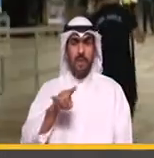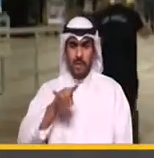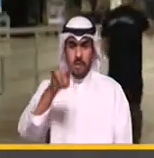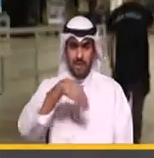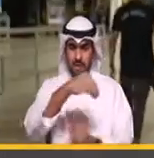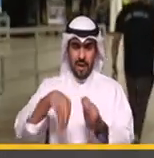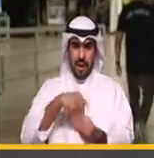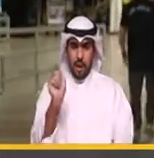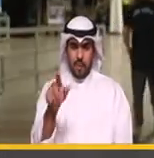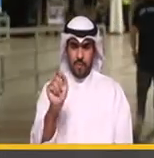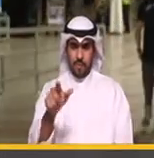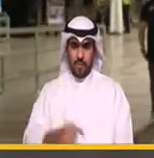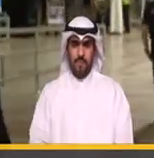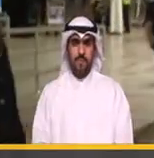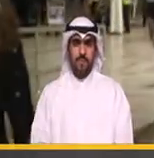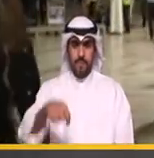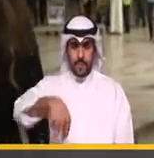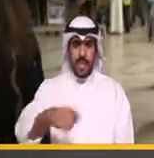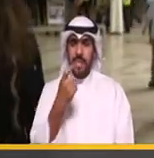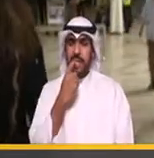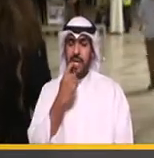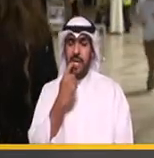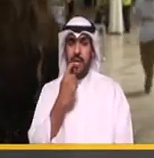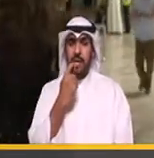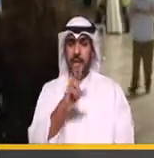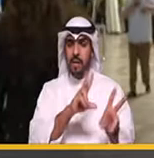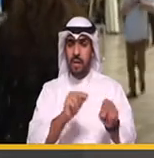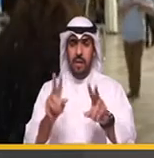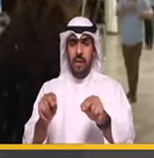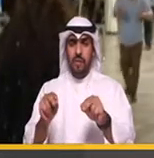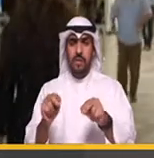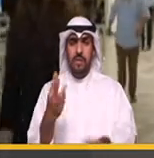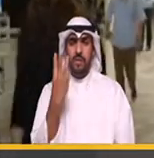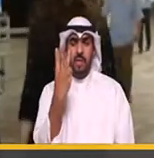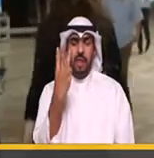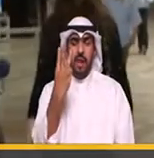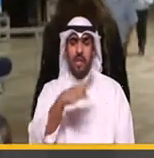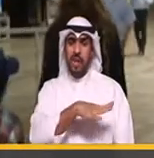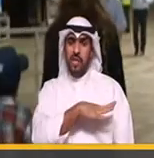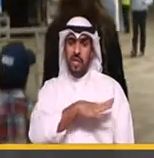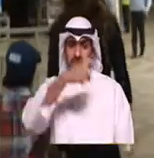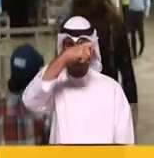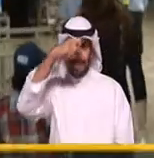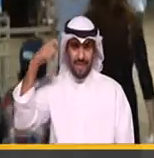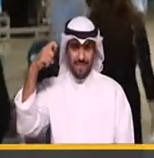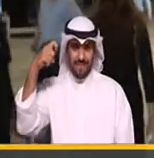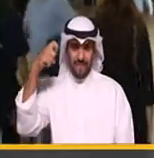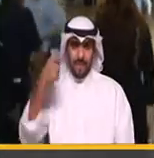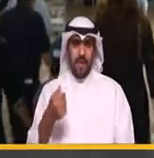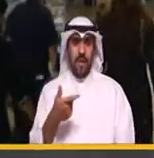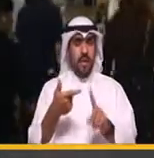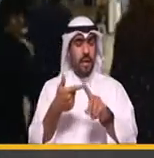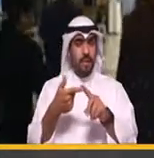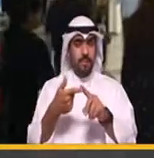هذه بالذات تزامن معانا ثلاث مواسم وصول، اللي هم العطلة الصيفية نهايتها وكذلك